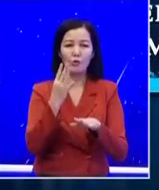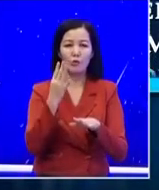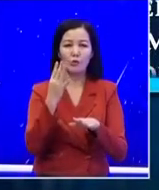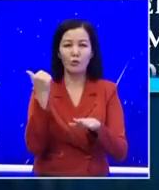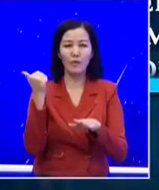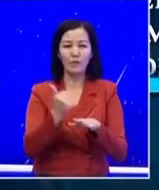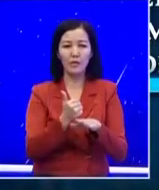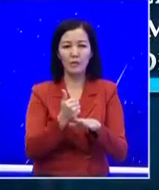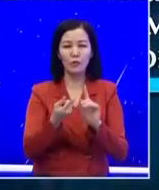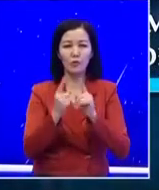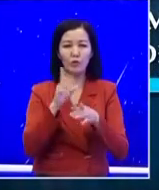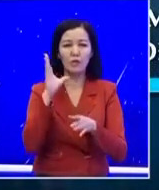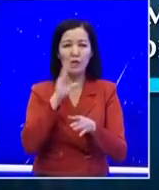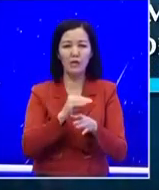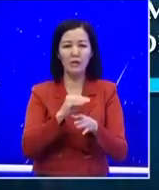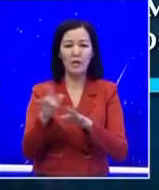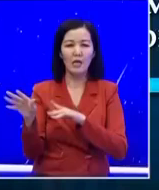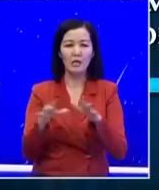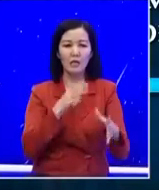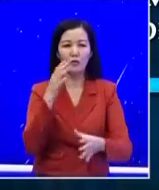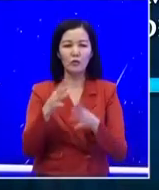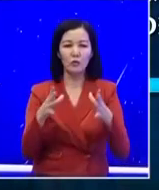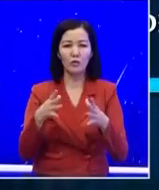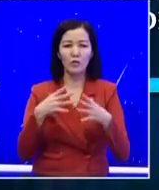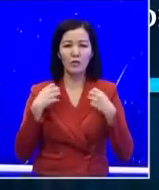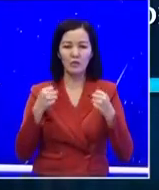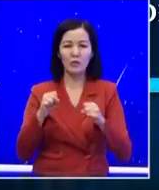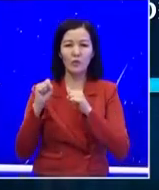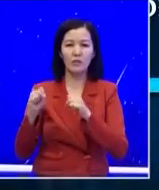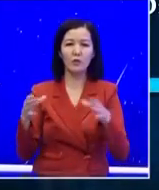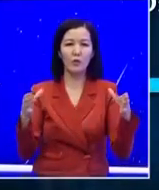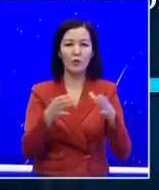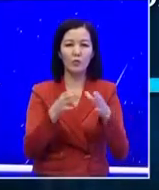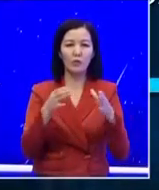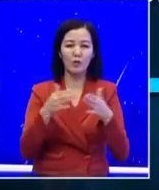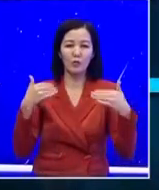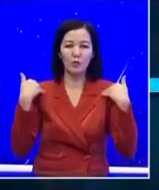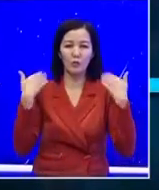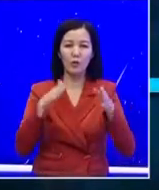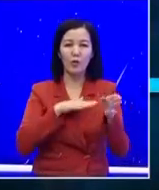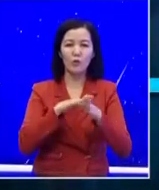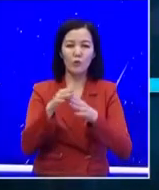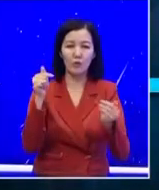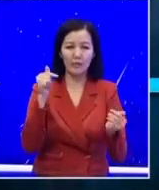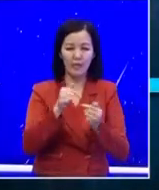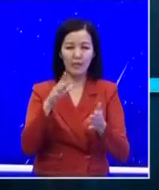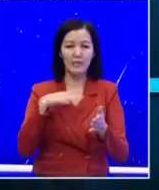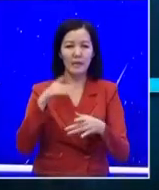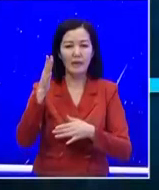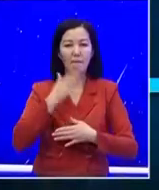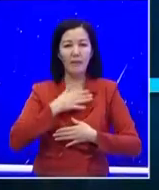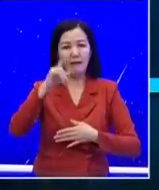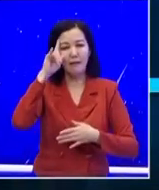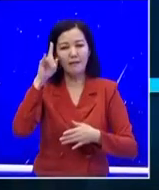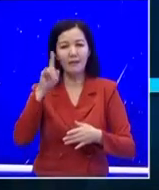апта ішінде өзгерте алды. Бұл шаралар дүниежүзілік денсаулық сақтау ұйымдарының ұсынымдарына толық сәйкес келеді. Мен